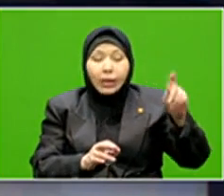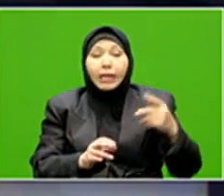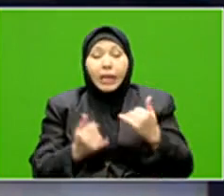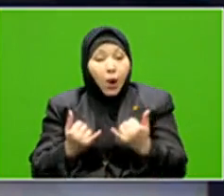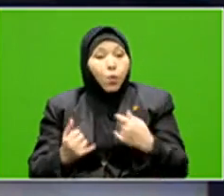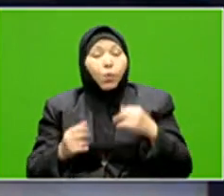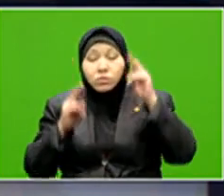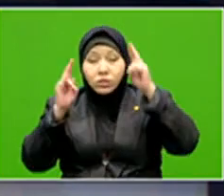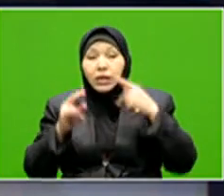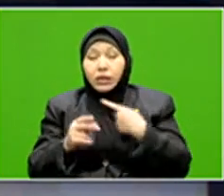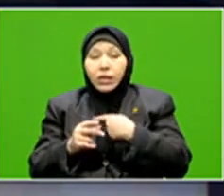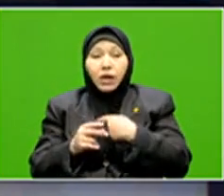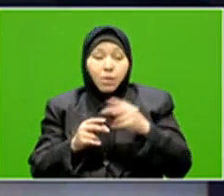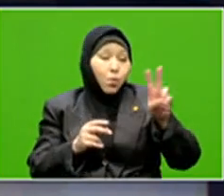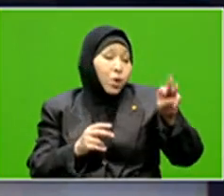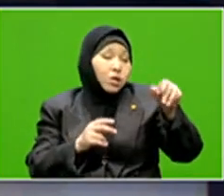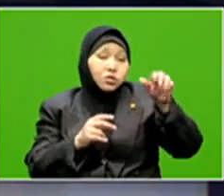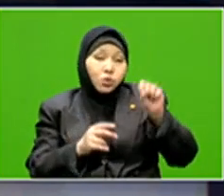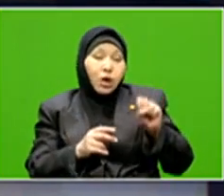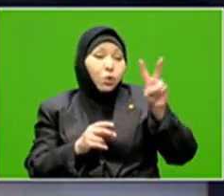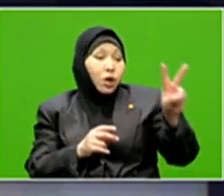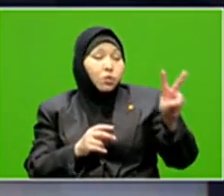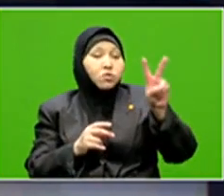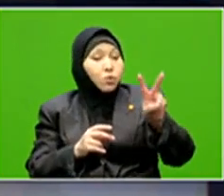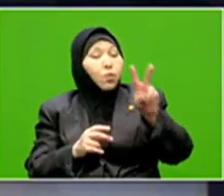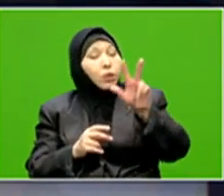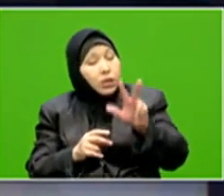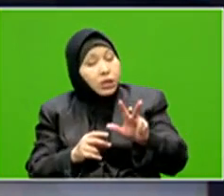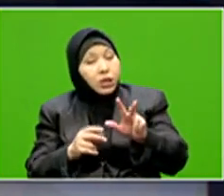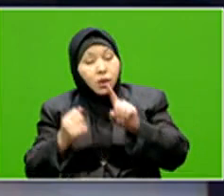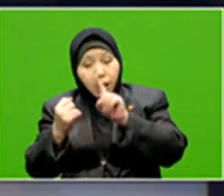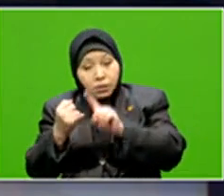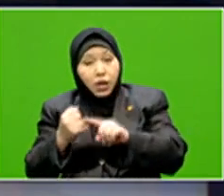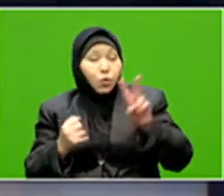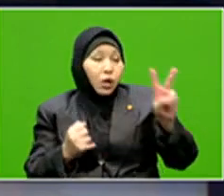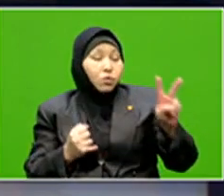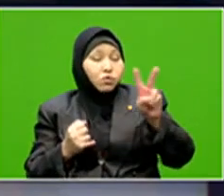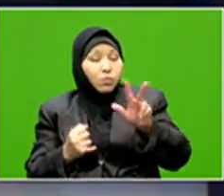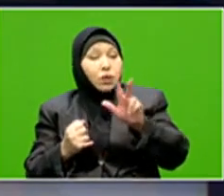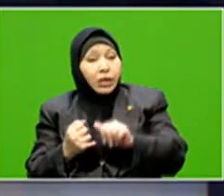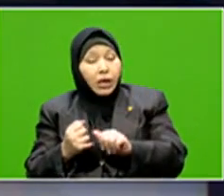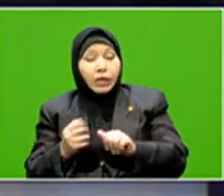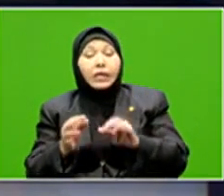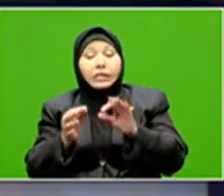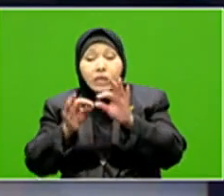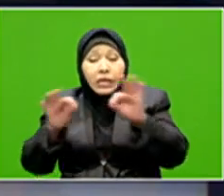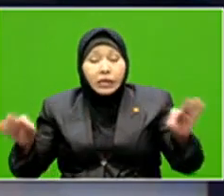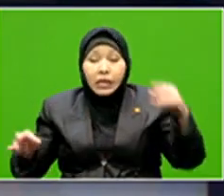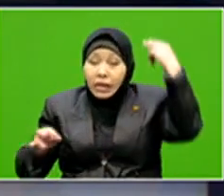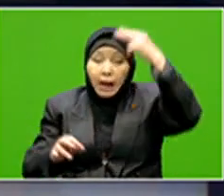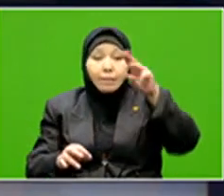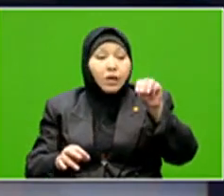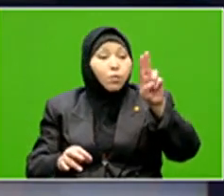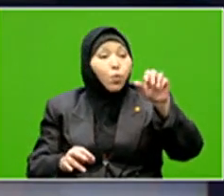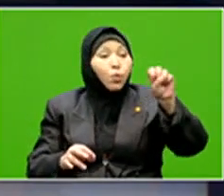pada halaman 233. Sebenarnya daripada hujung muka surat 232 tu kisah Nabi Musa alaihi salam,